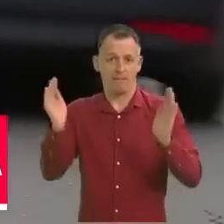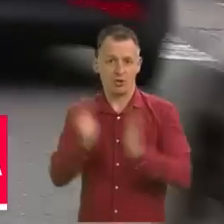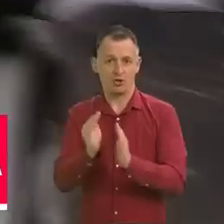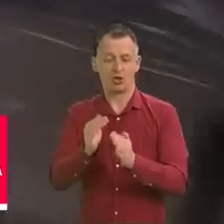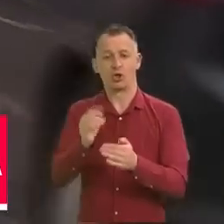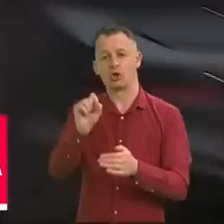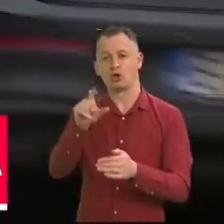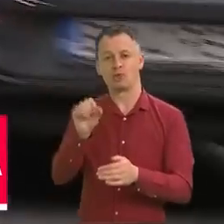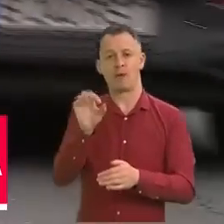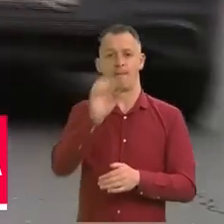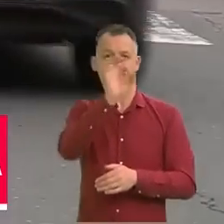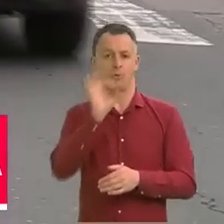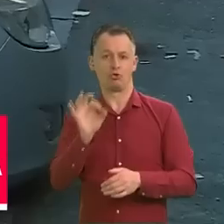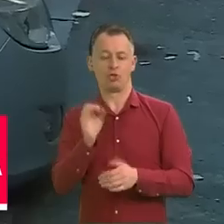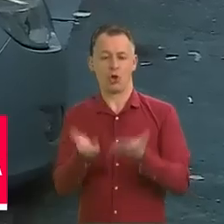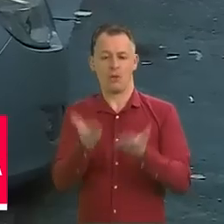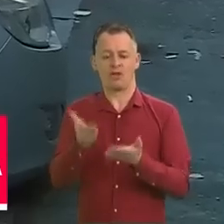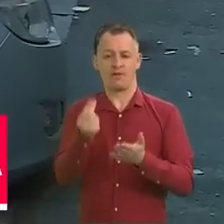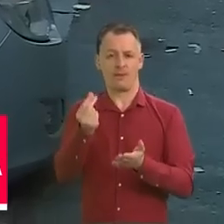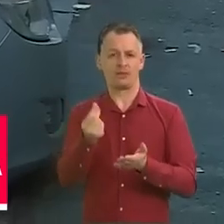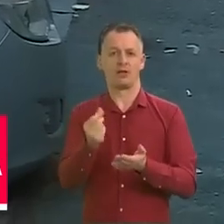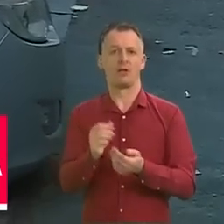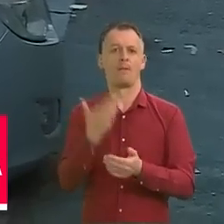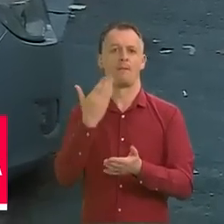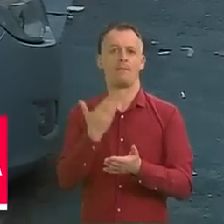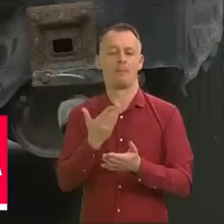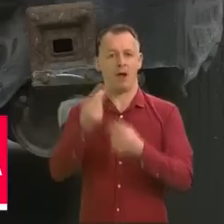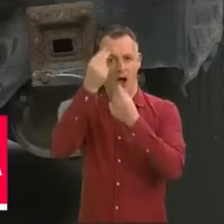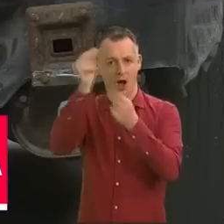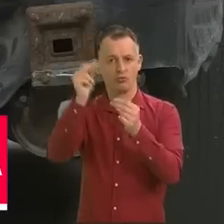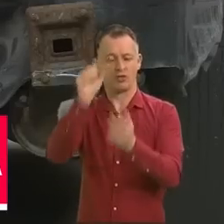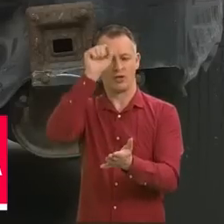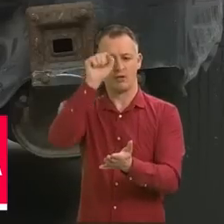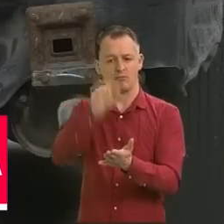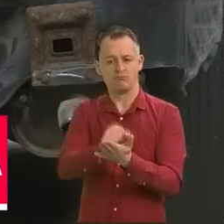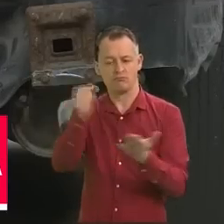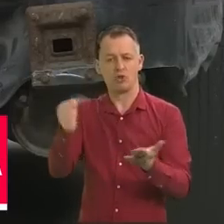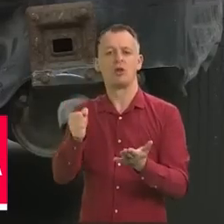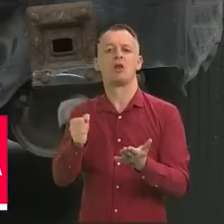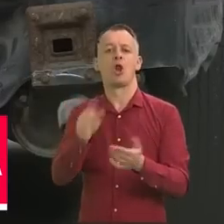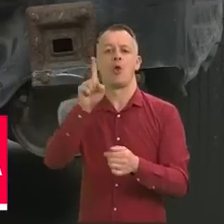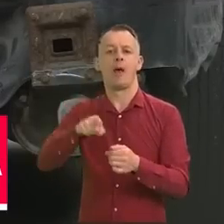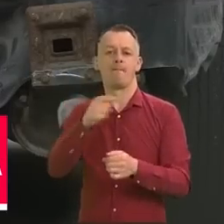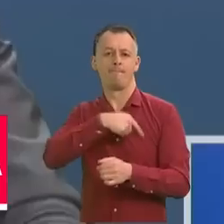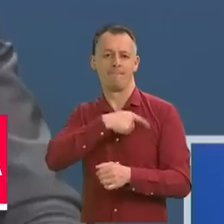aproximativ 12% față de tarifele de referință publicate în luna martie.